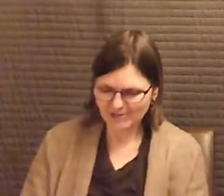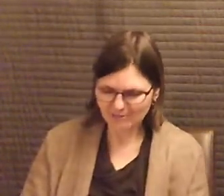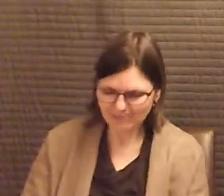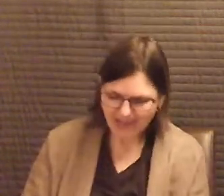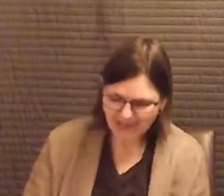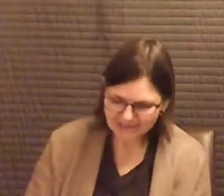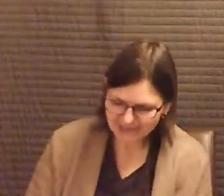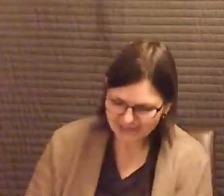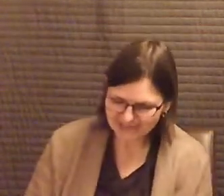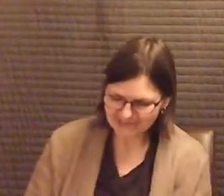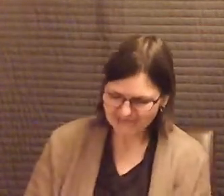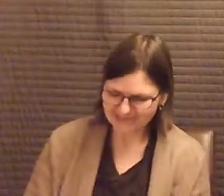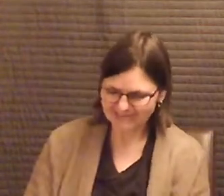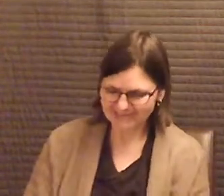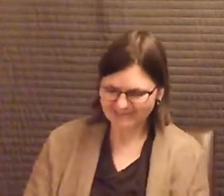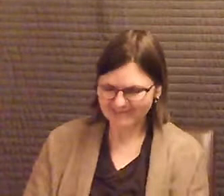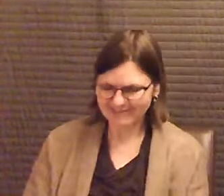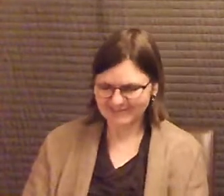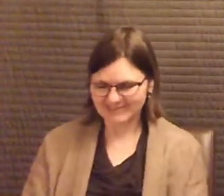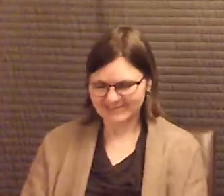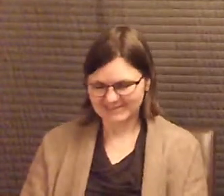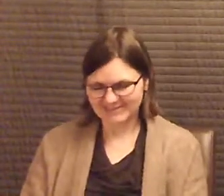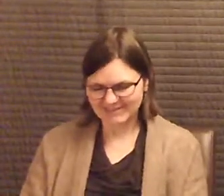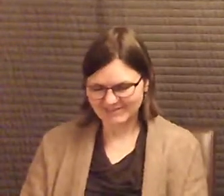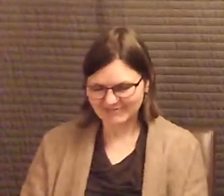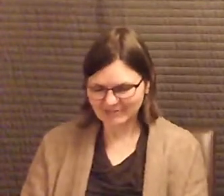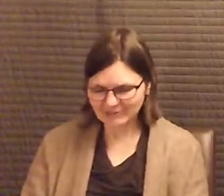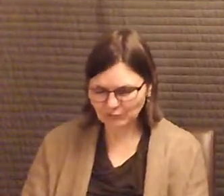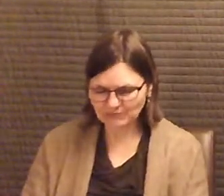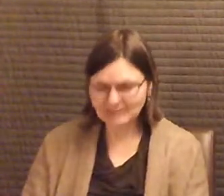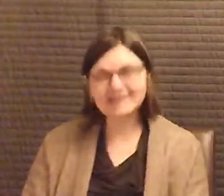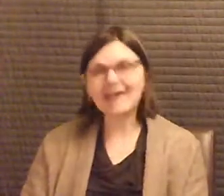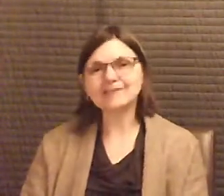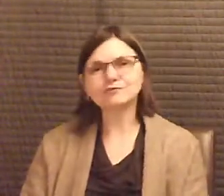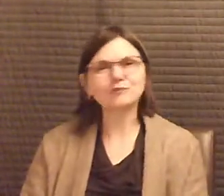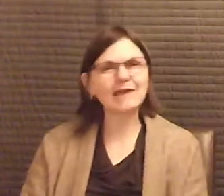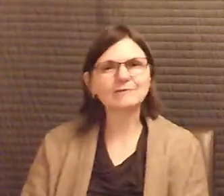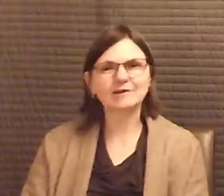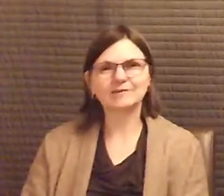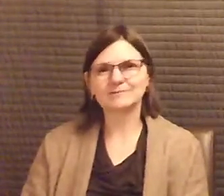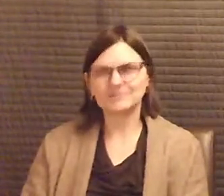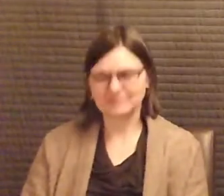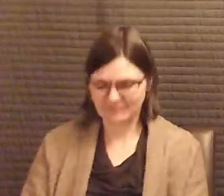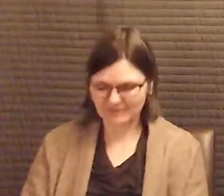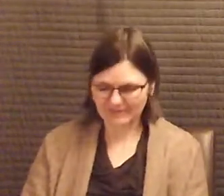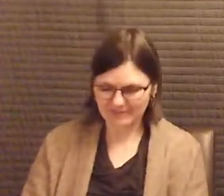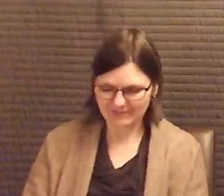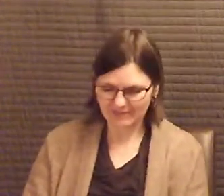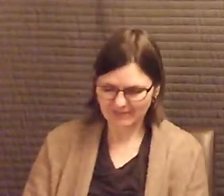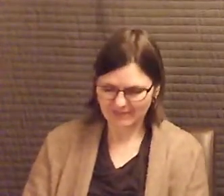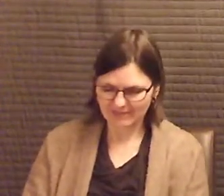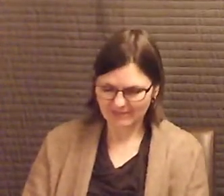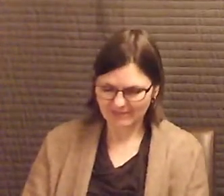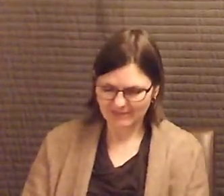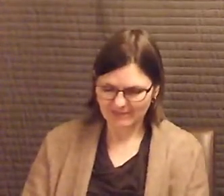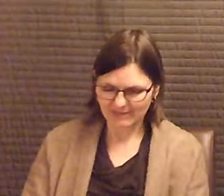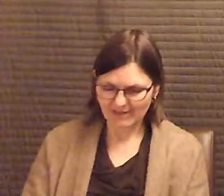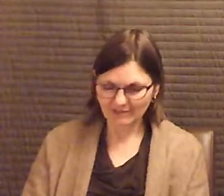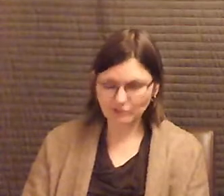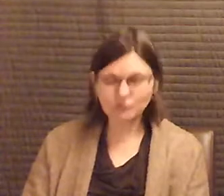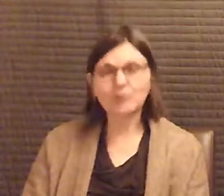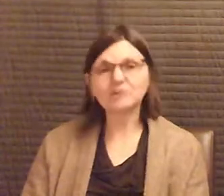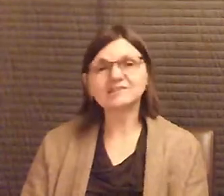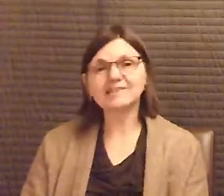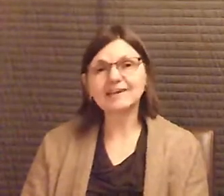prijs die is mercy on your score hebben zijn goedertierenheid is voor eeuwig maar duplicates in brussel en die doen